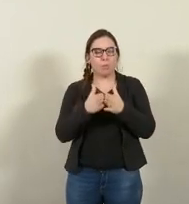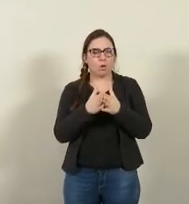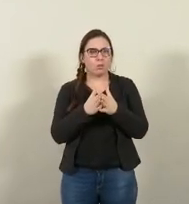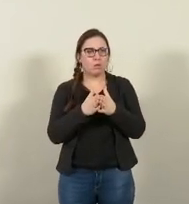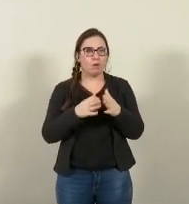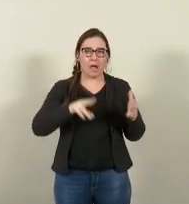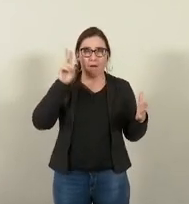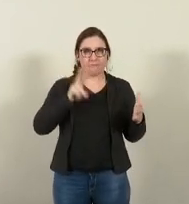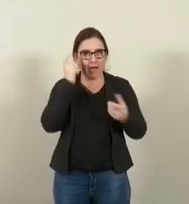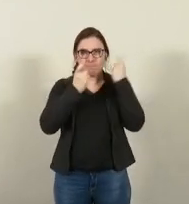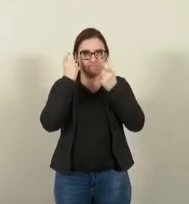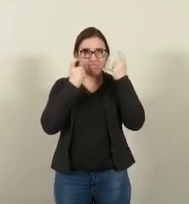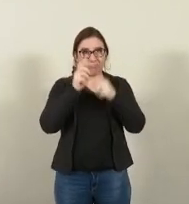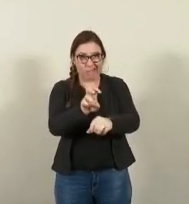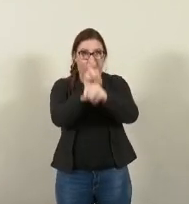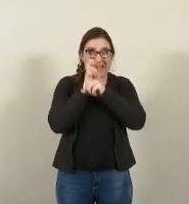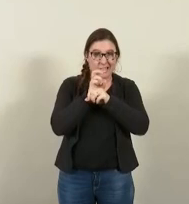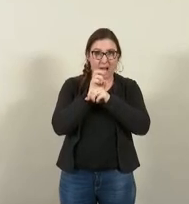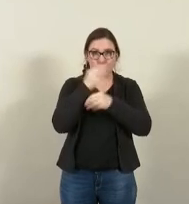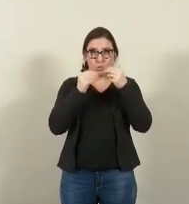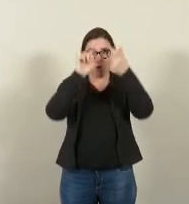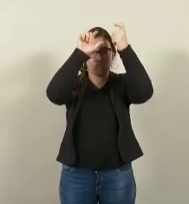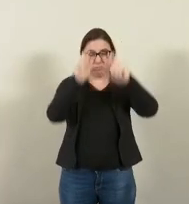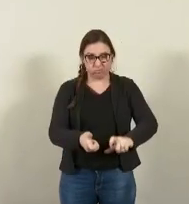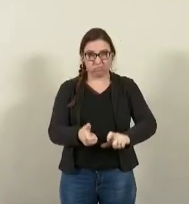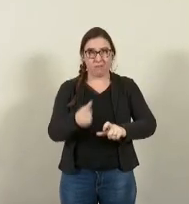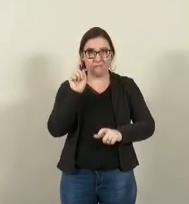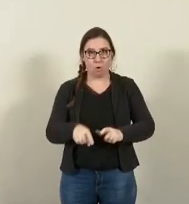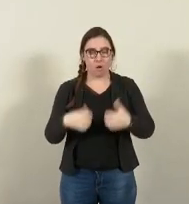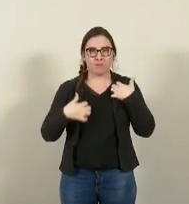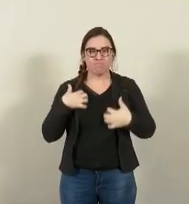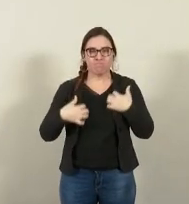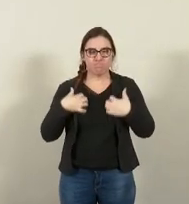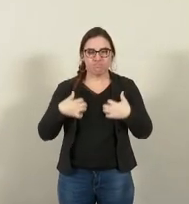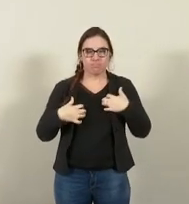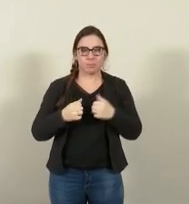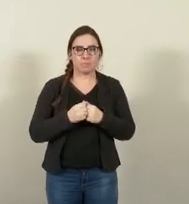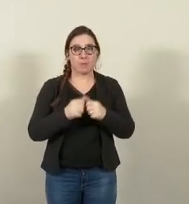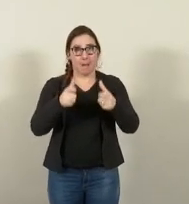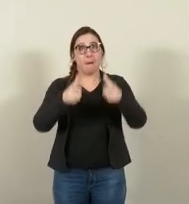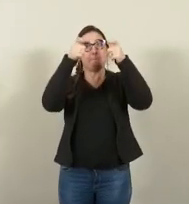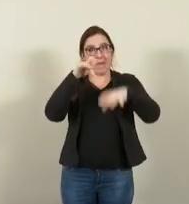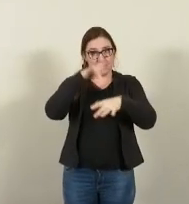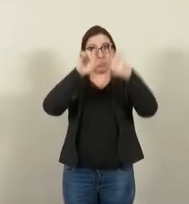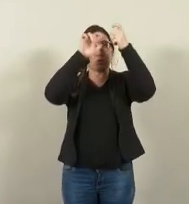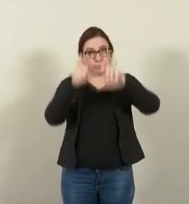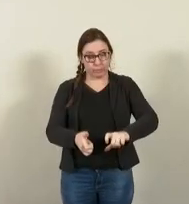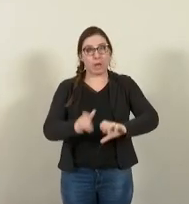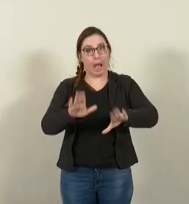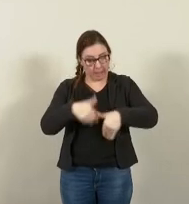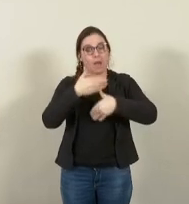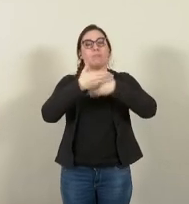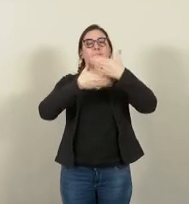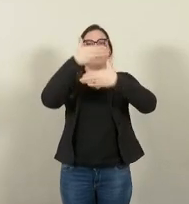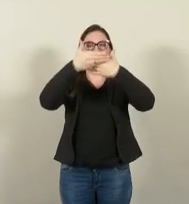question du moment faut-il conserver ou détruire la cité finalement un bâtiment est démoli et va être construit les